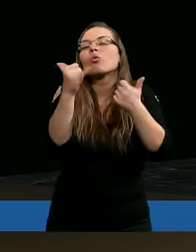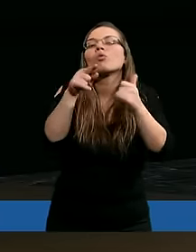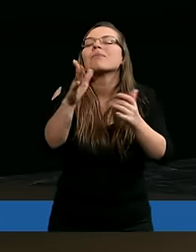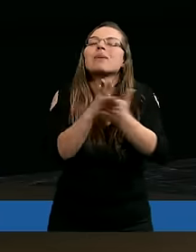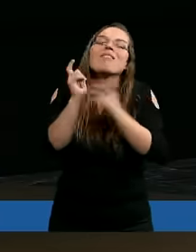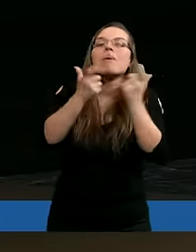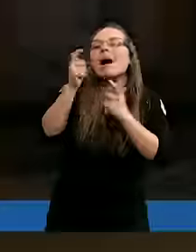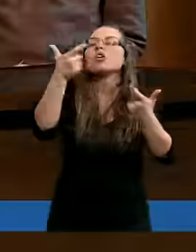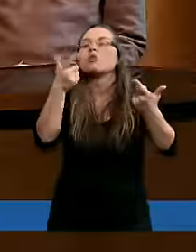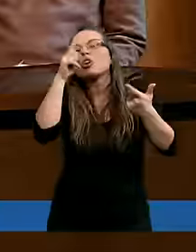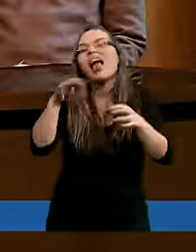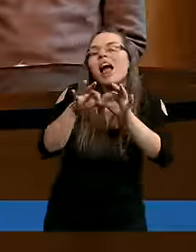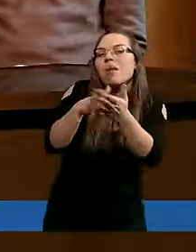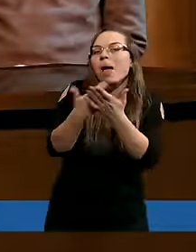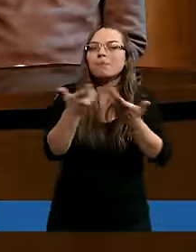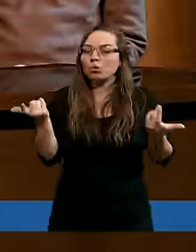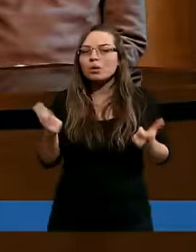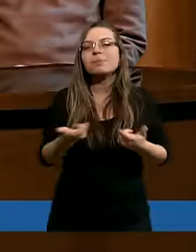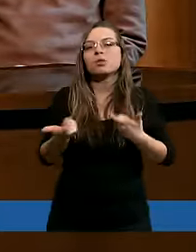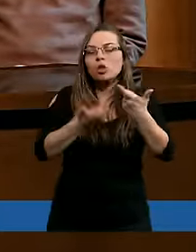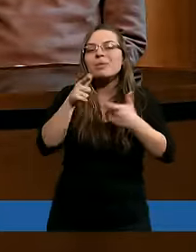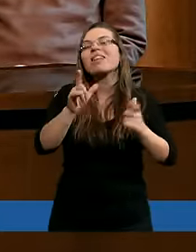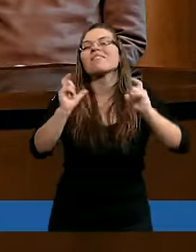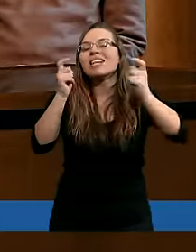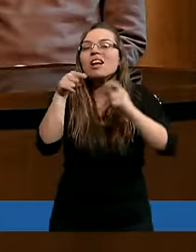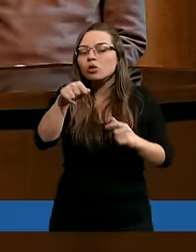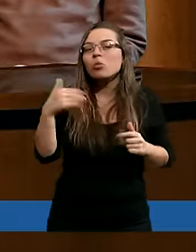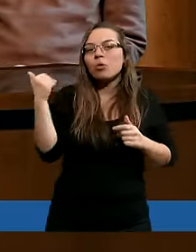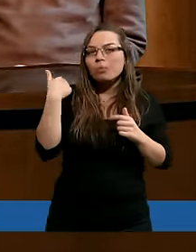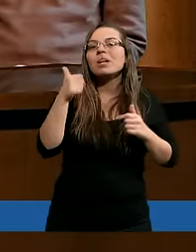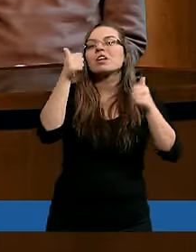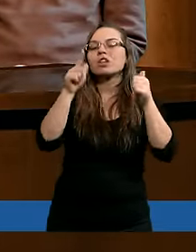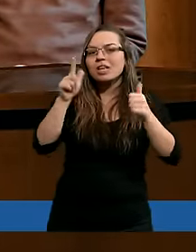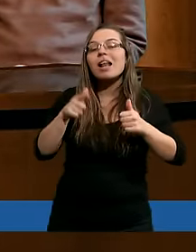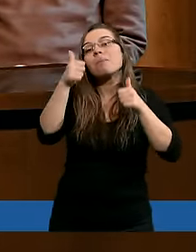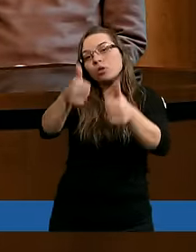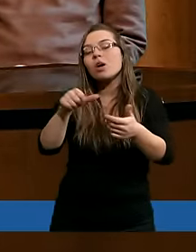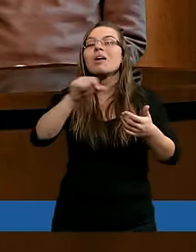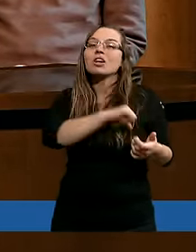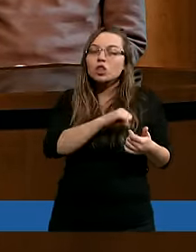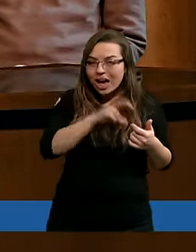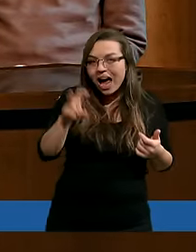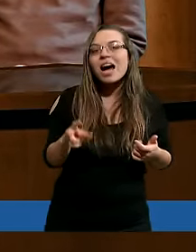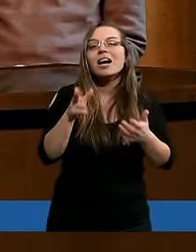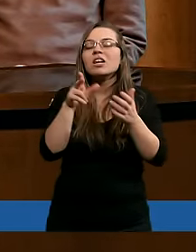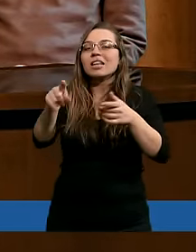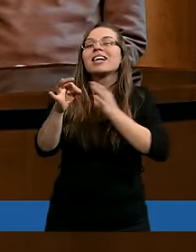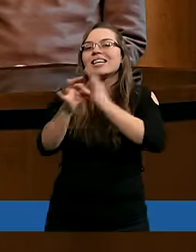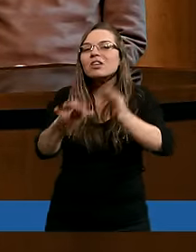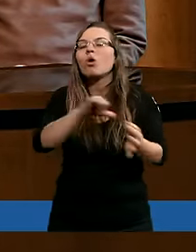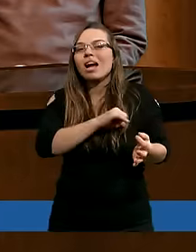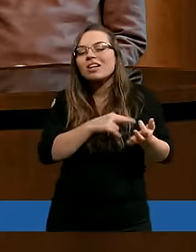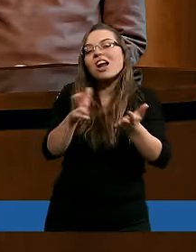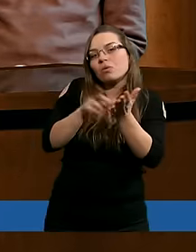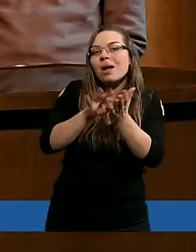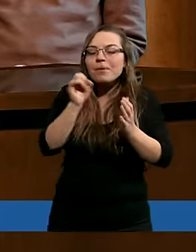wypadków. Oczywiście za tym, że to takie coś się wydarzyło, stoi pierwszy grzech, stoi historia grzechu, ponieważ nie